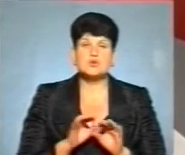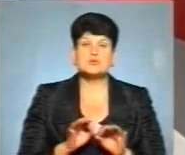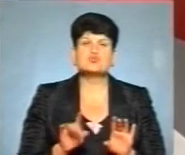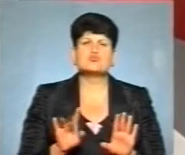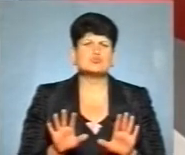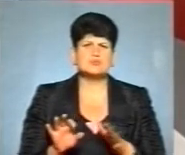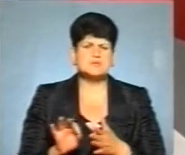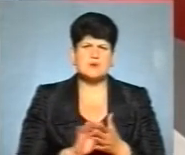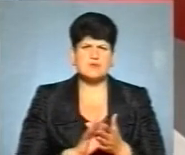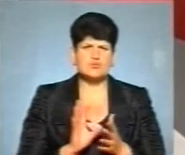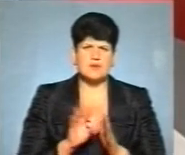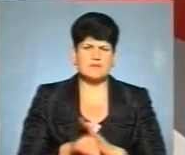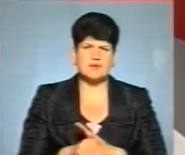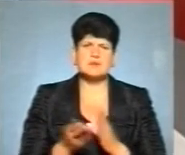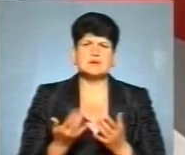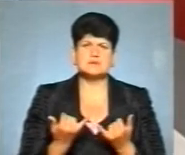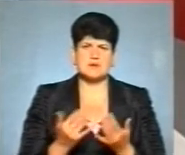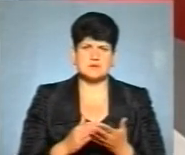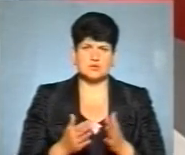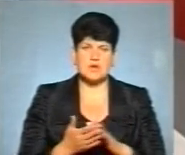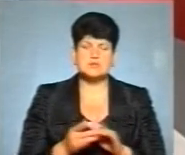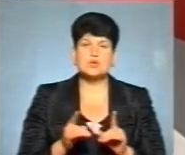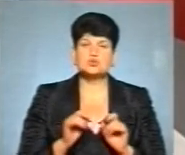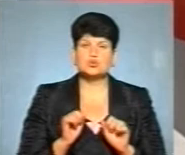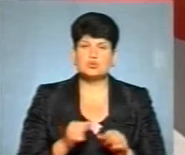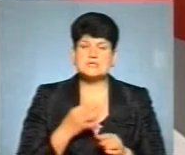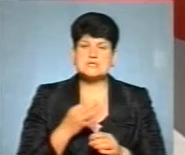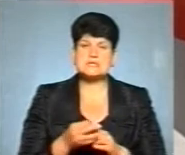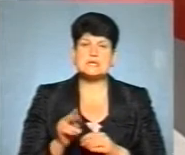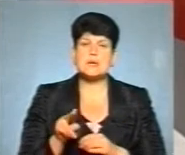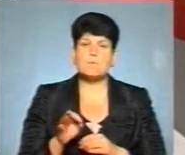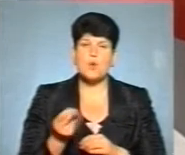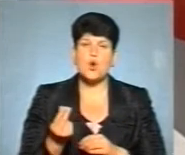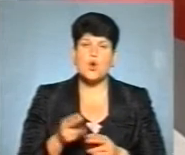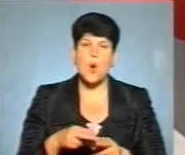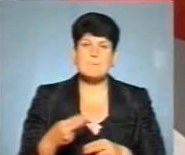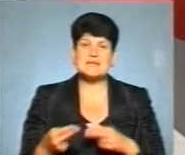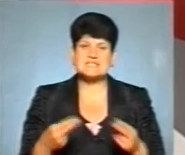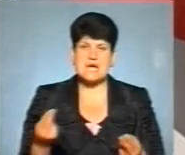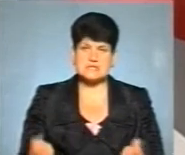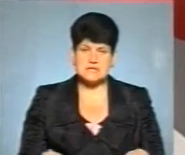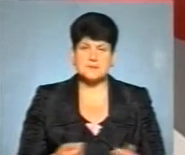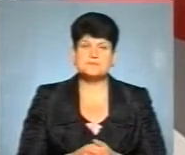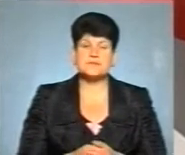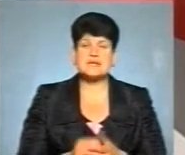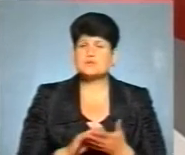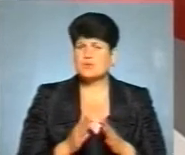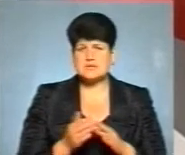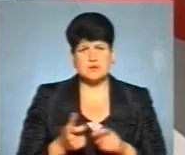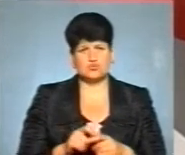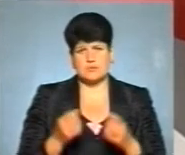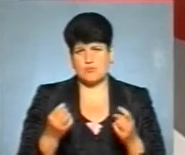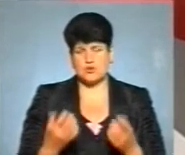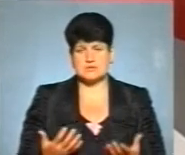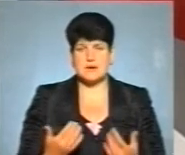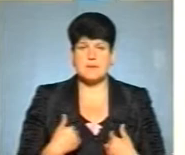нас одразу не внесли і яка зараз ситуація, що ми можемо сказати по компенсаціях? Ну, насправді, ситуація дуже проста. Ми